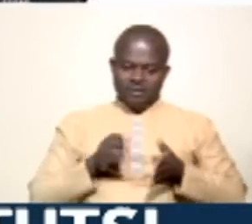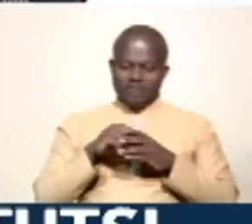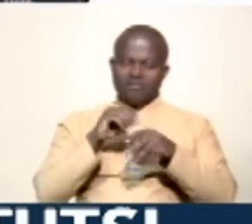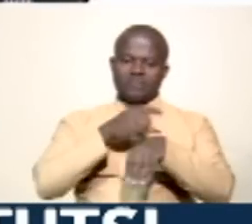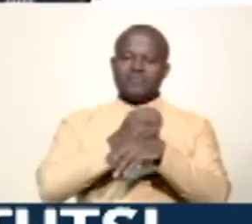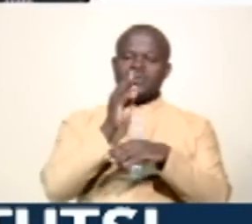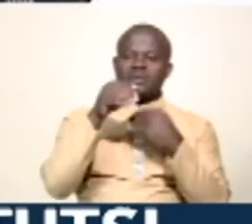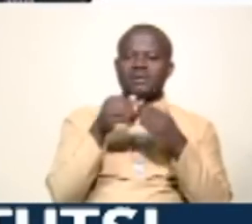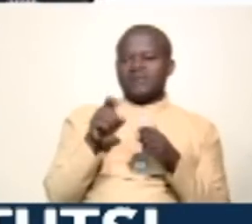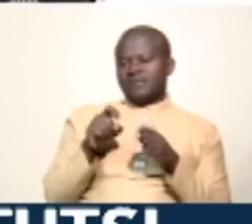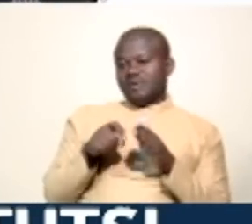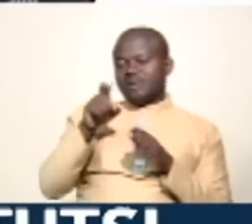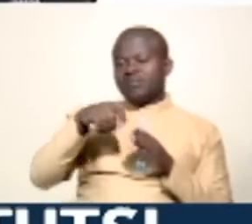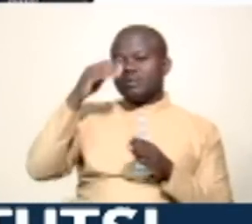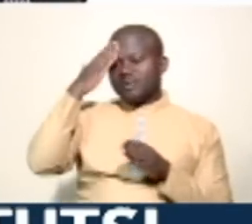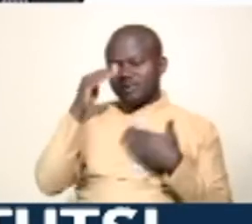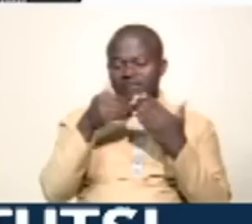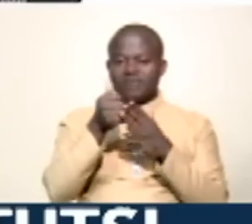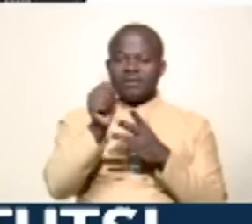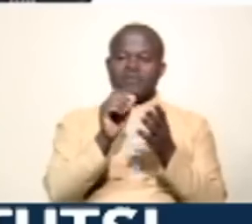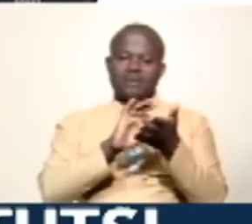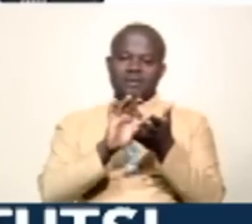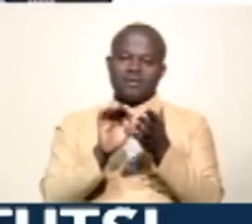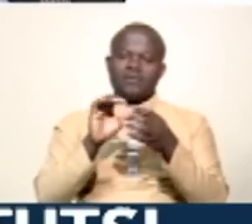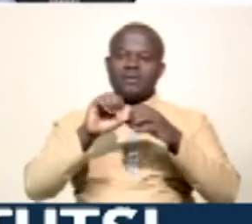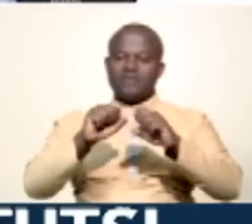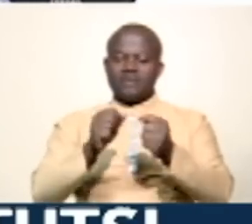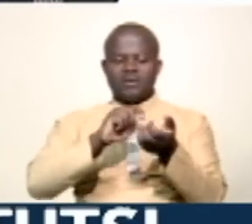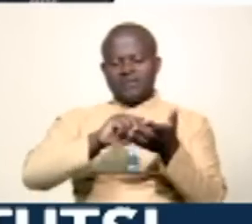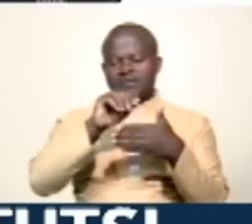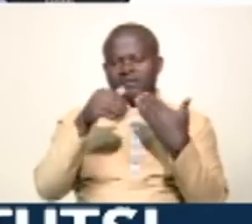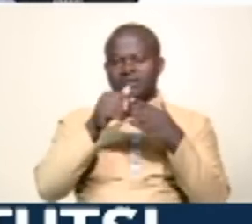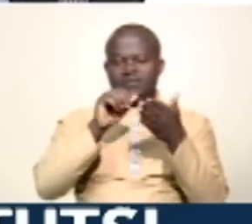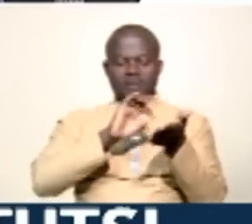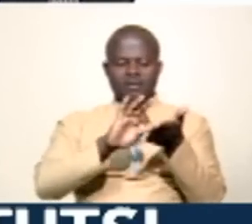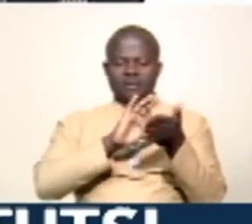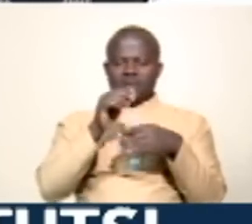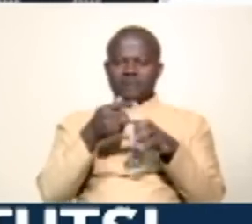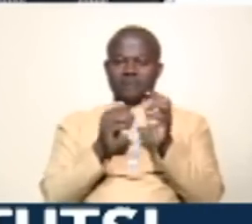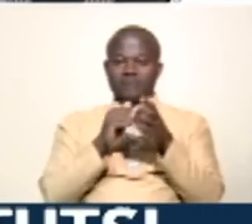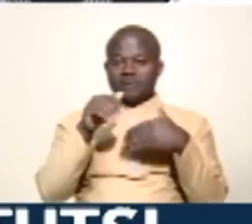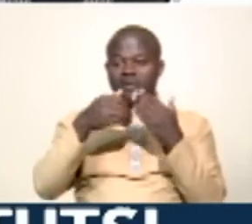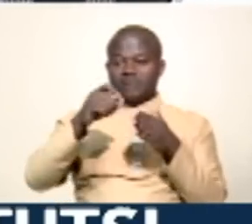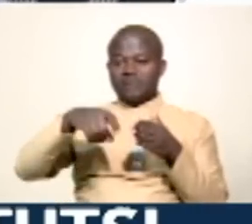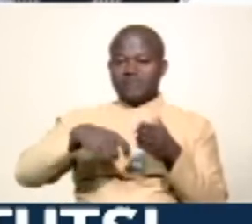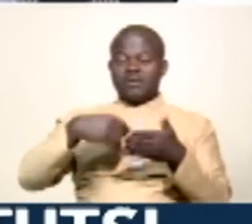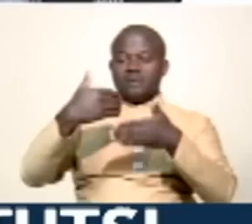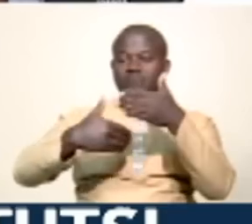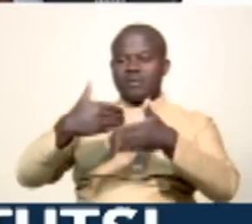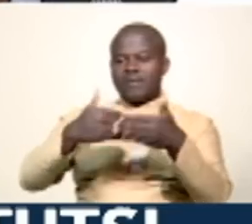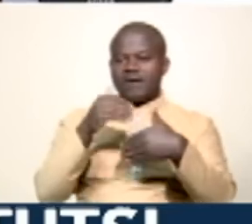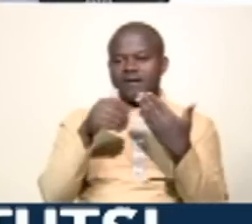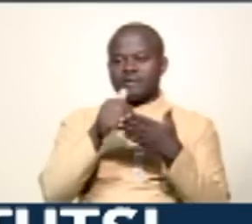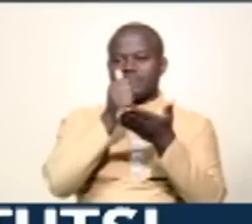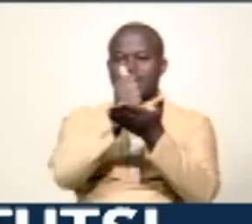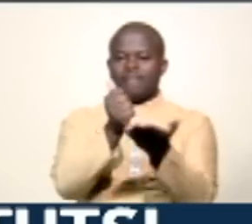izaza bakeneye kuzabimenya. Abo bakandika bagafata ikaramu bakabasha kwandika, ariko biba bikwiriye yuko tubaba hafi